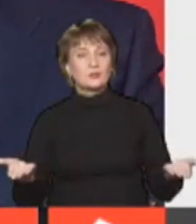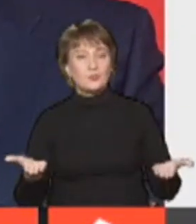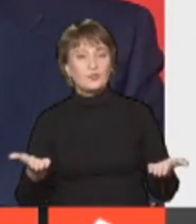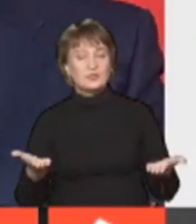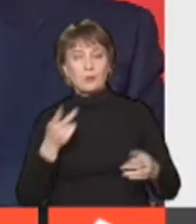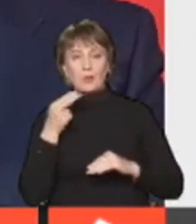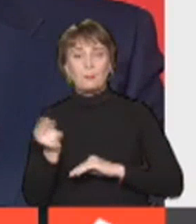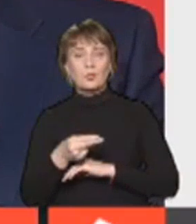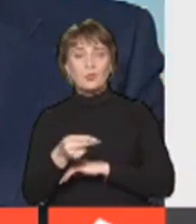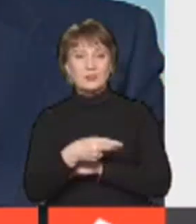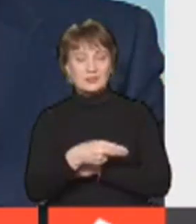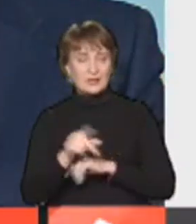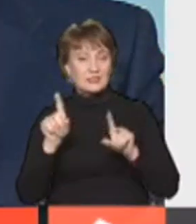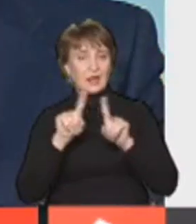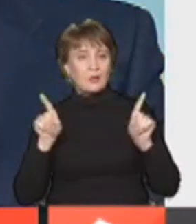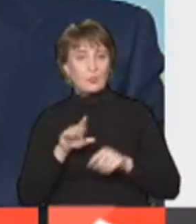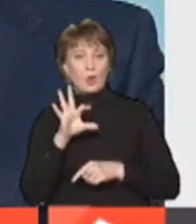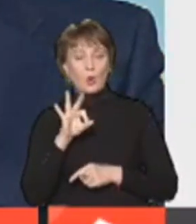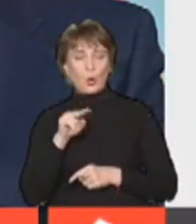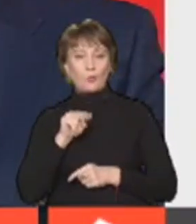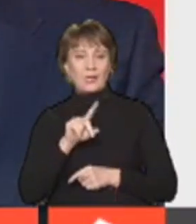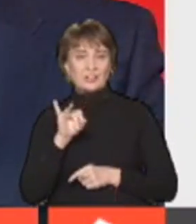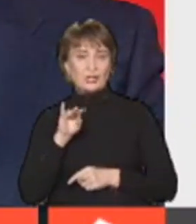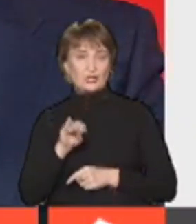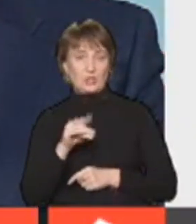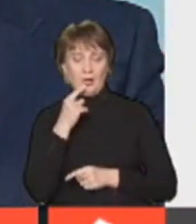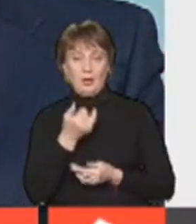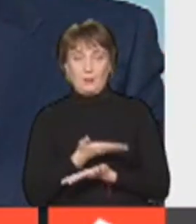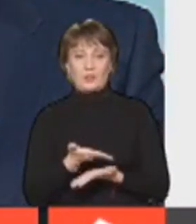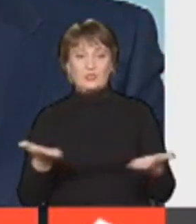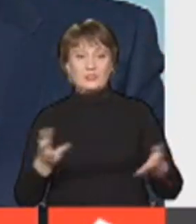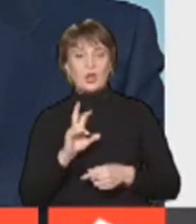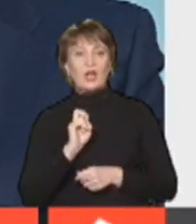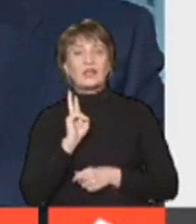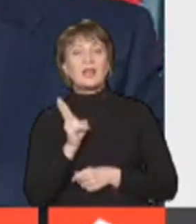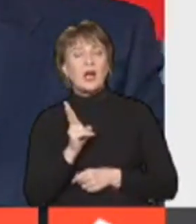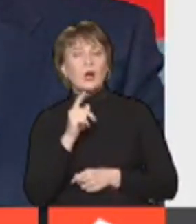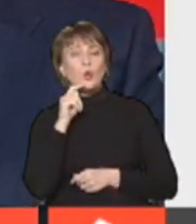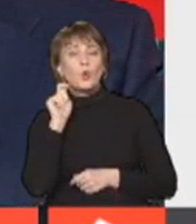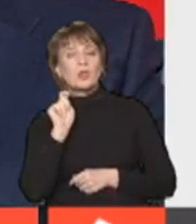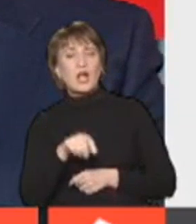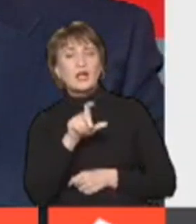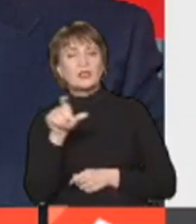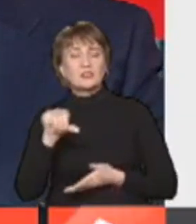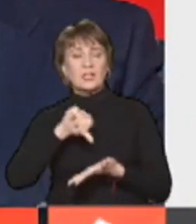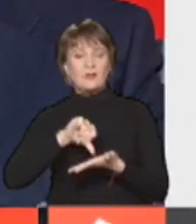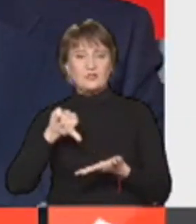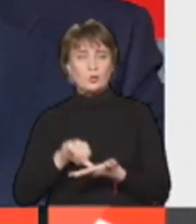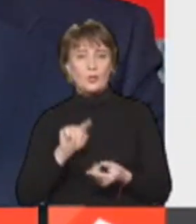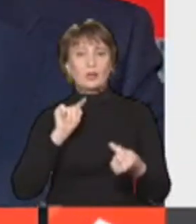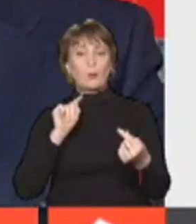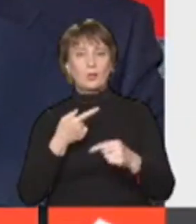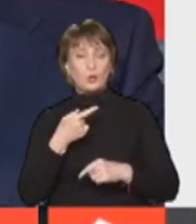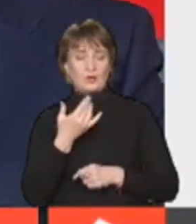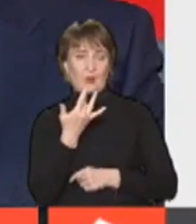під пропагандистськими гаслами саме ОПЗЖ треба було продемонструвати, як нібито українці виступають проти